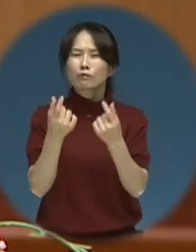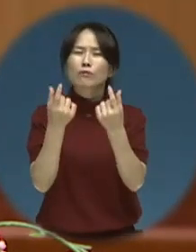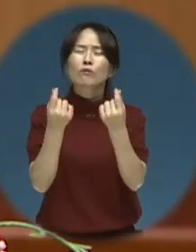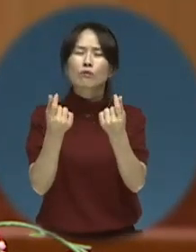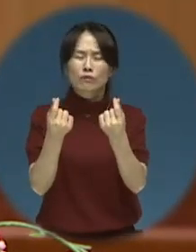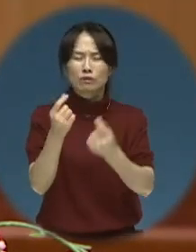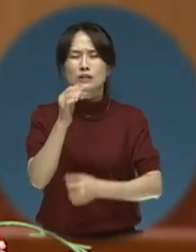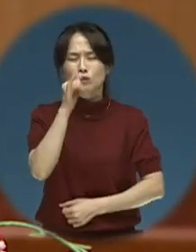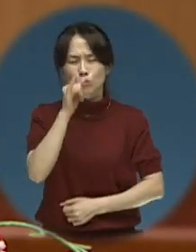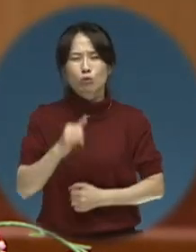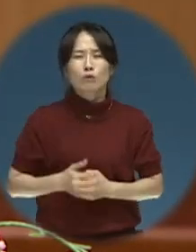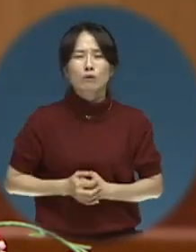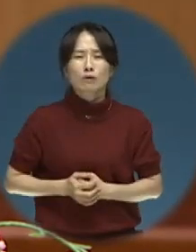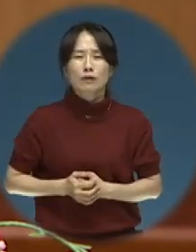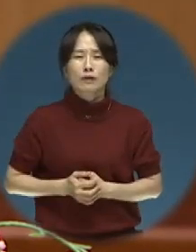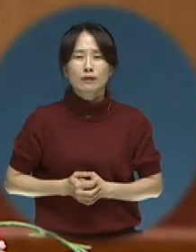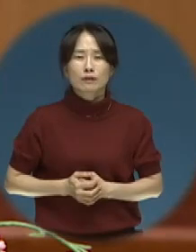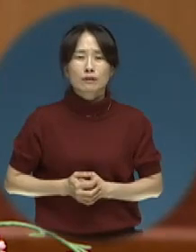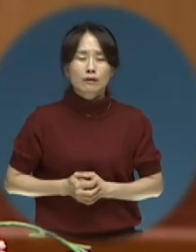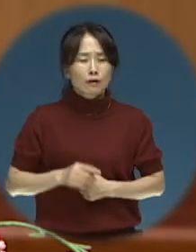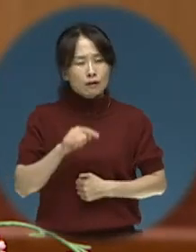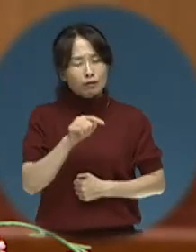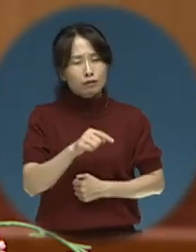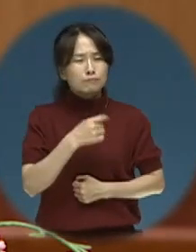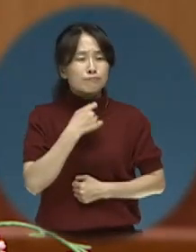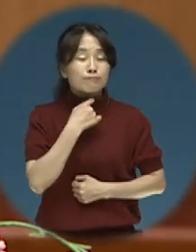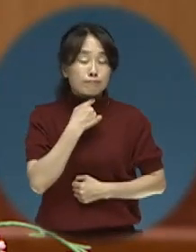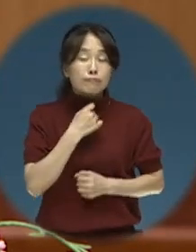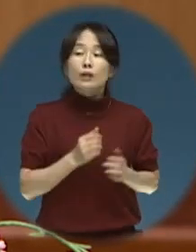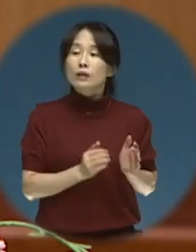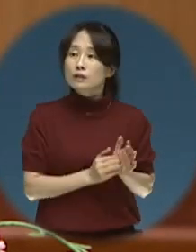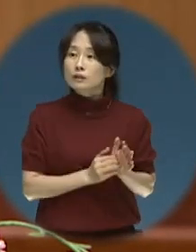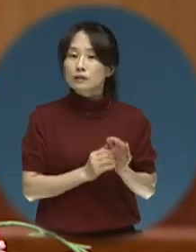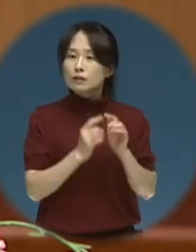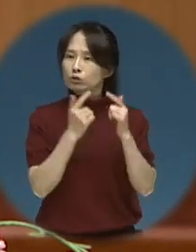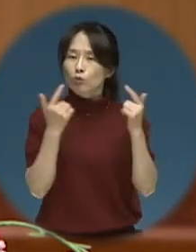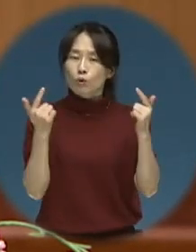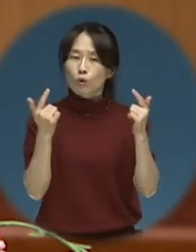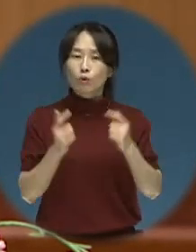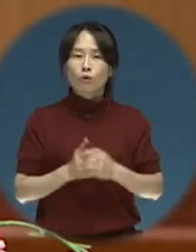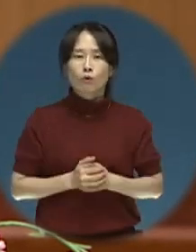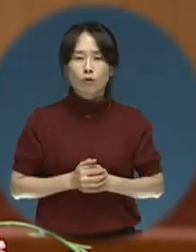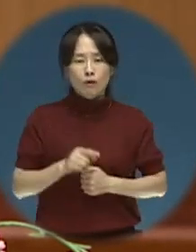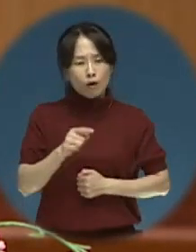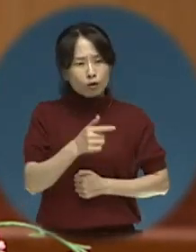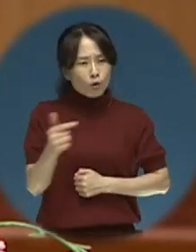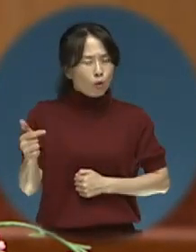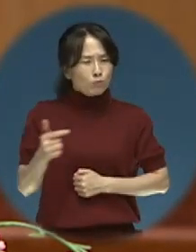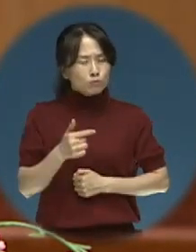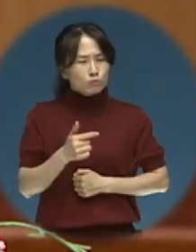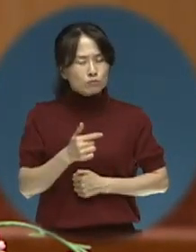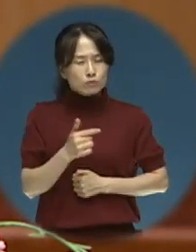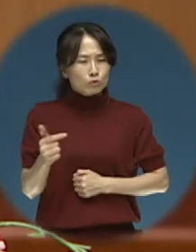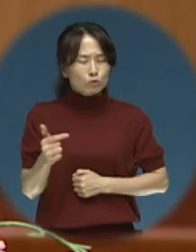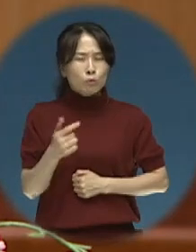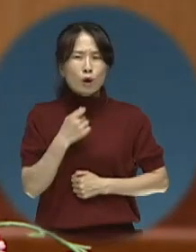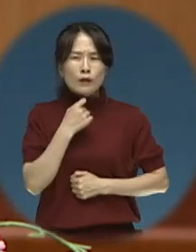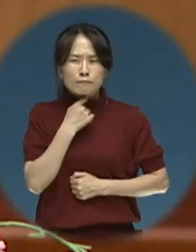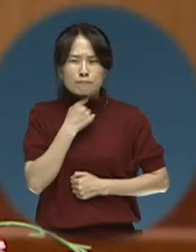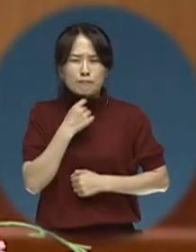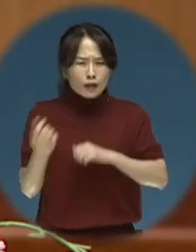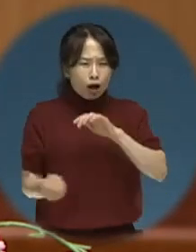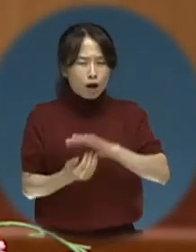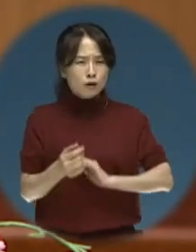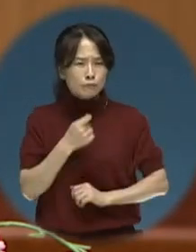그냥 뭐 이렇게 해주기를 바랍니다 해서 끝나지 않고 그건 너무 가벼운 뭐 그냥